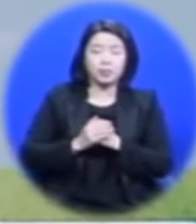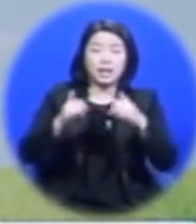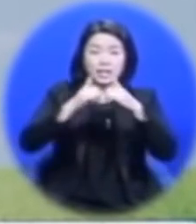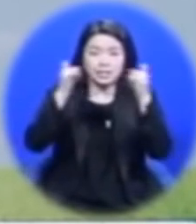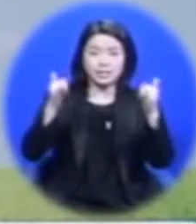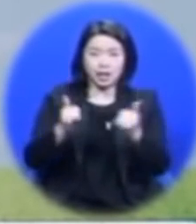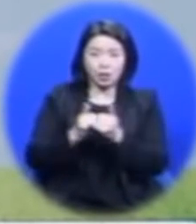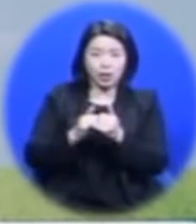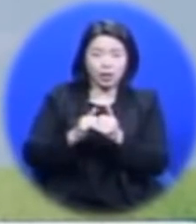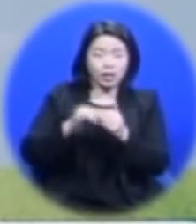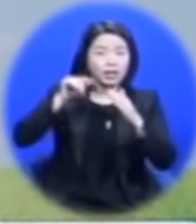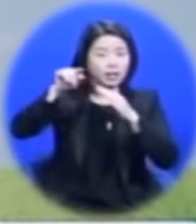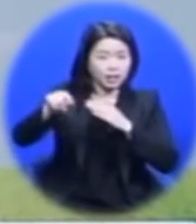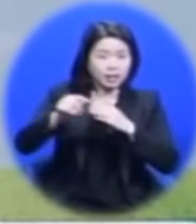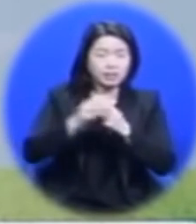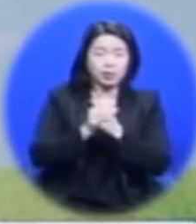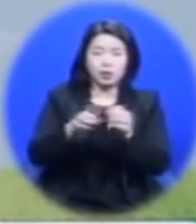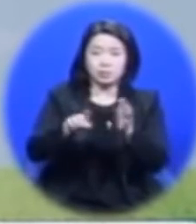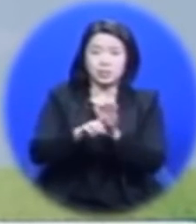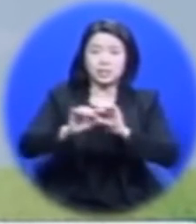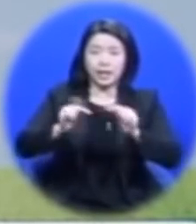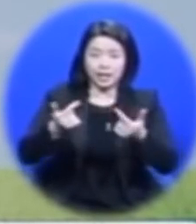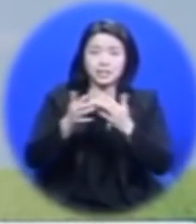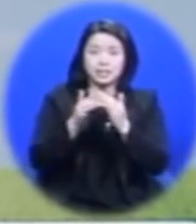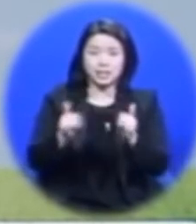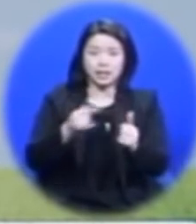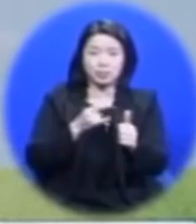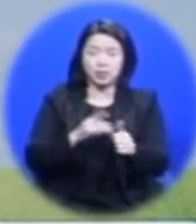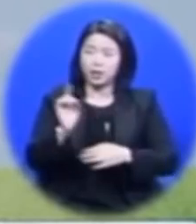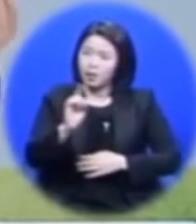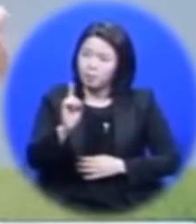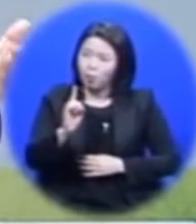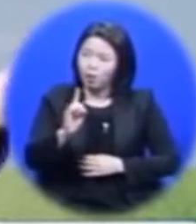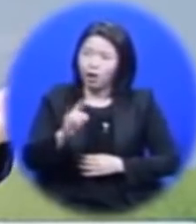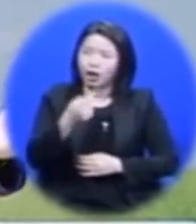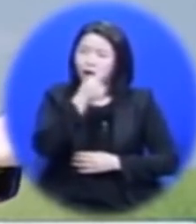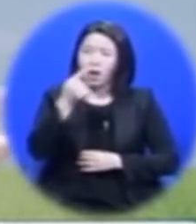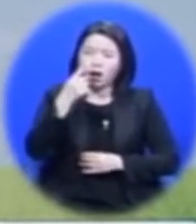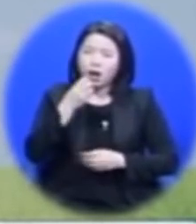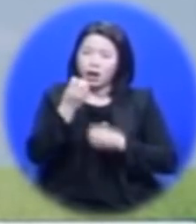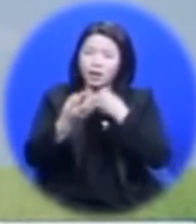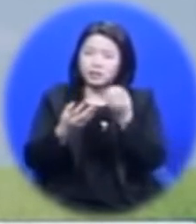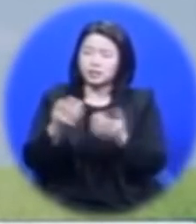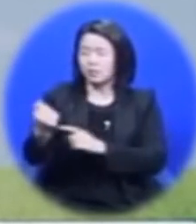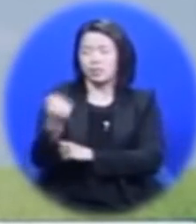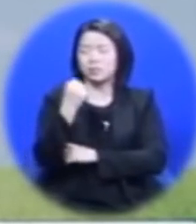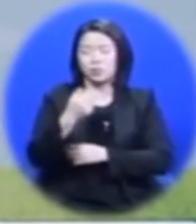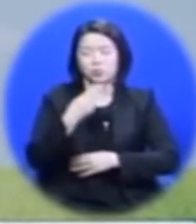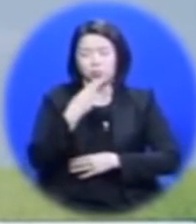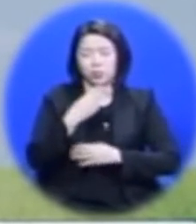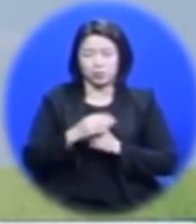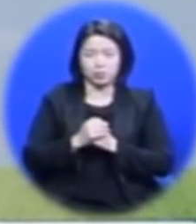사회에 나가서 믿지 않는 사람들에게 무언가를 간증할 힘이 없는 거예요.